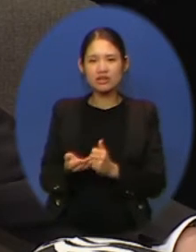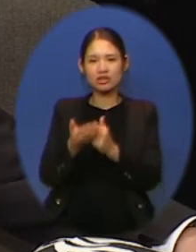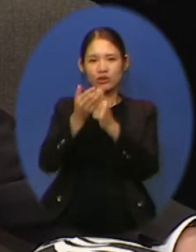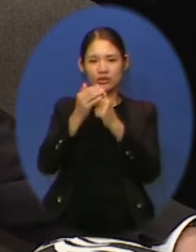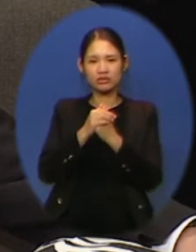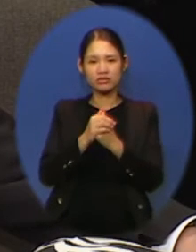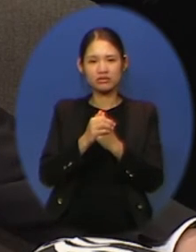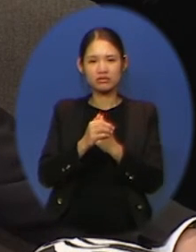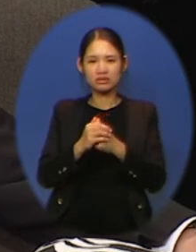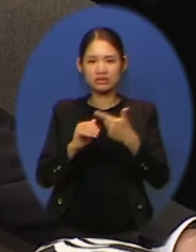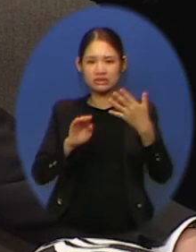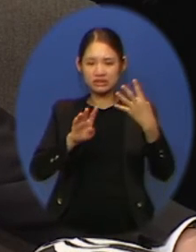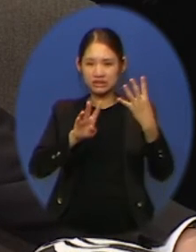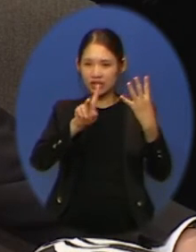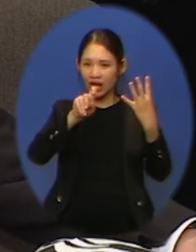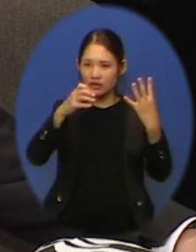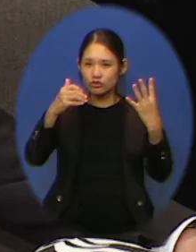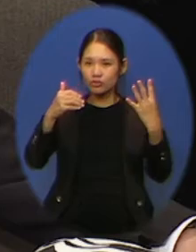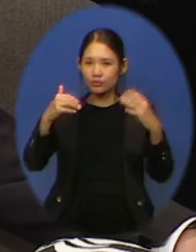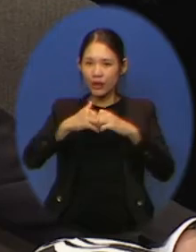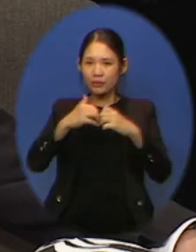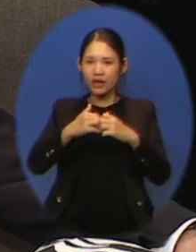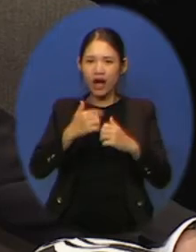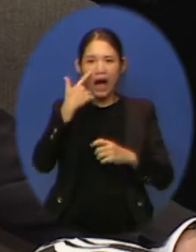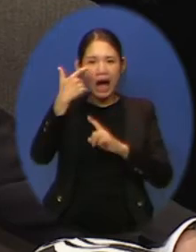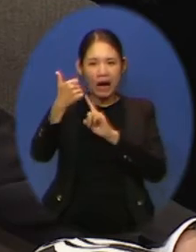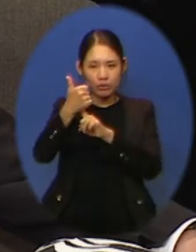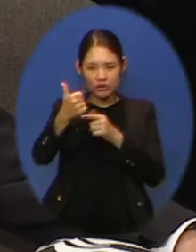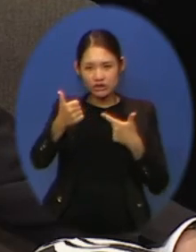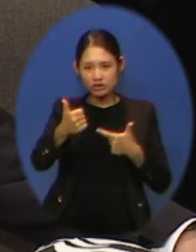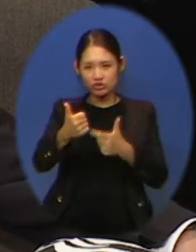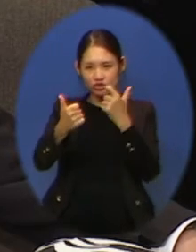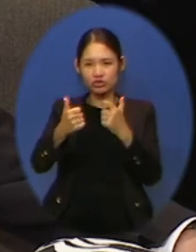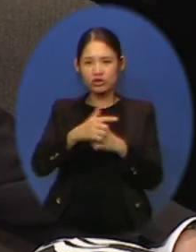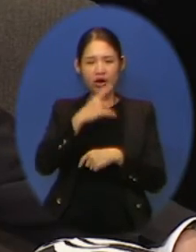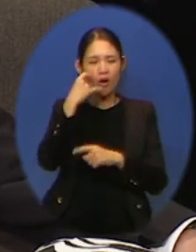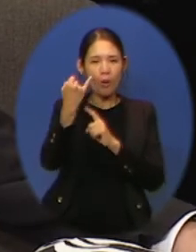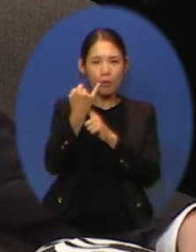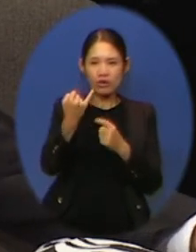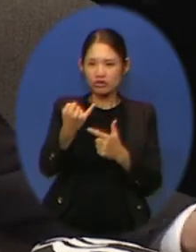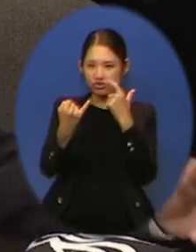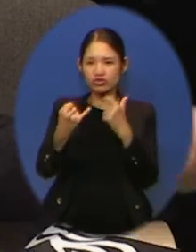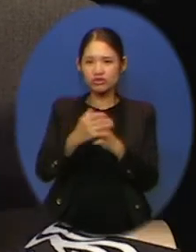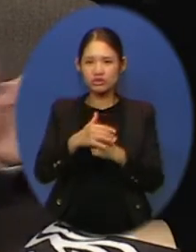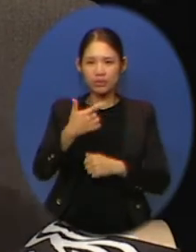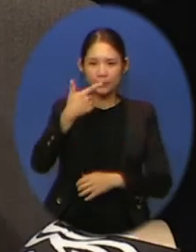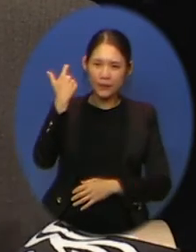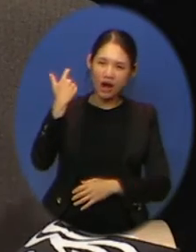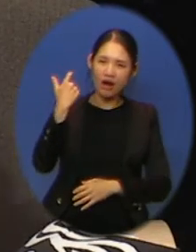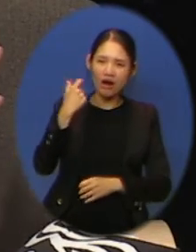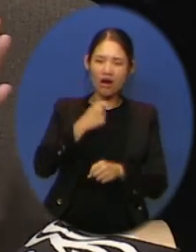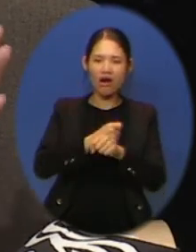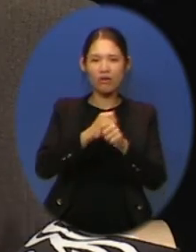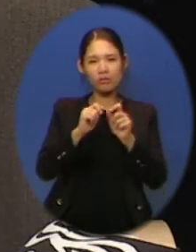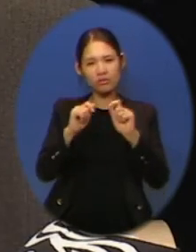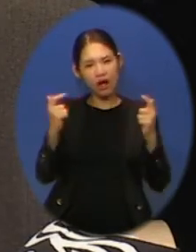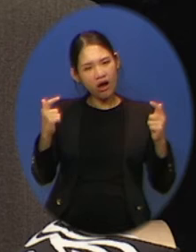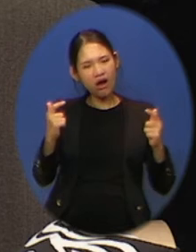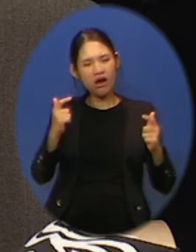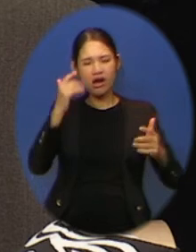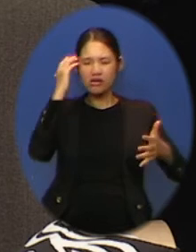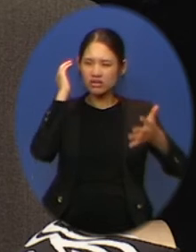사유가 터지자 아버지 총으로 쏴지고 어머니 죽이고 동생 죽이고 있고. 자기도 살아고 그때 뭐 나라가 아닙니다. 이건